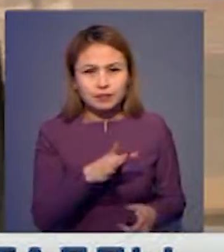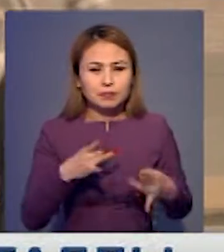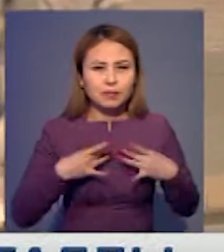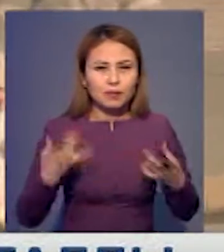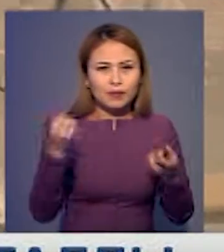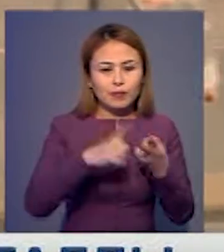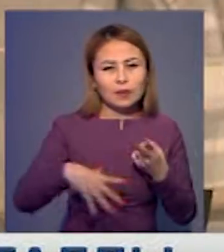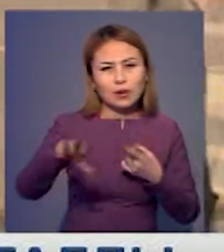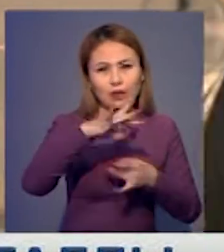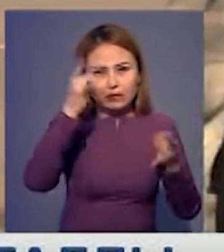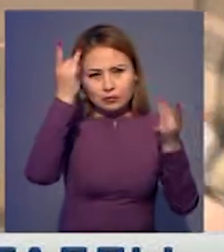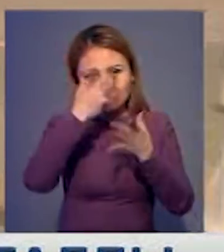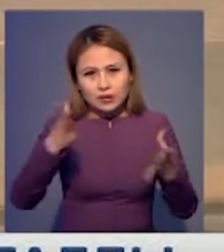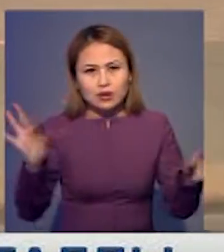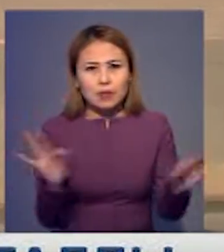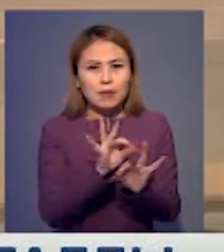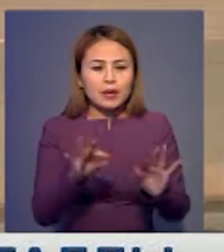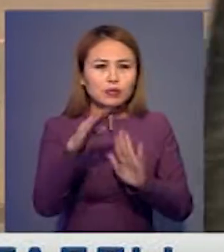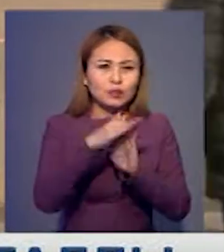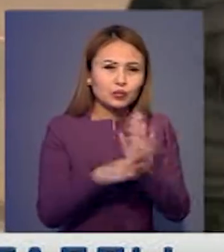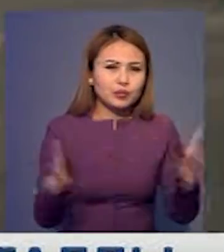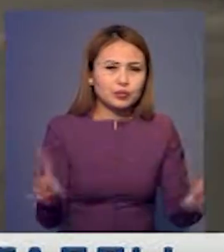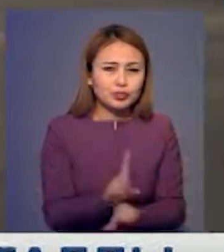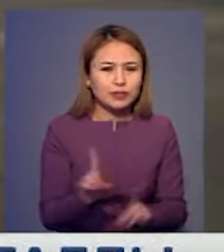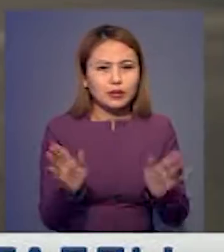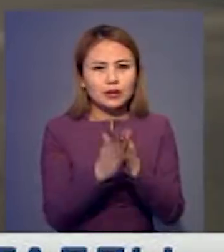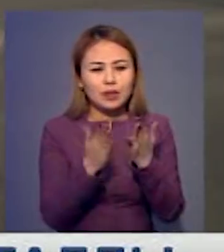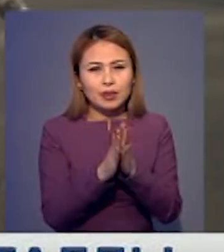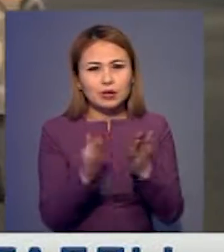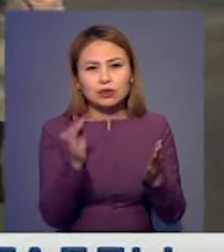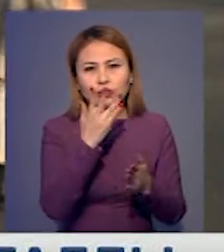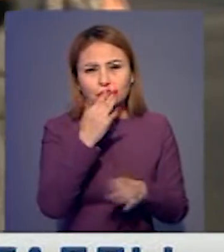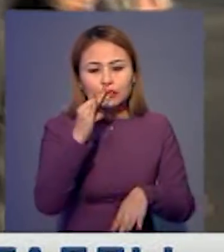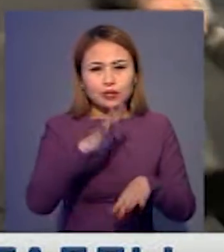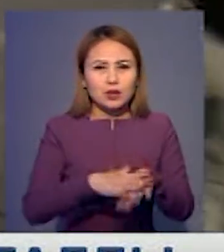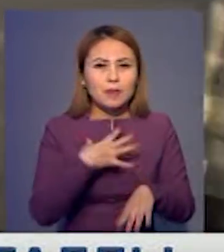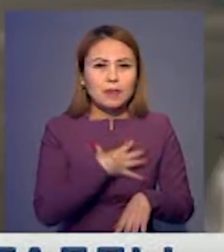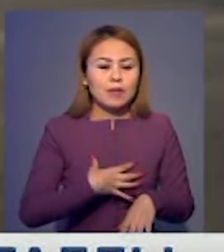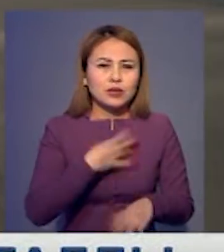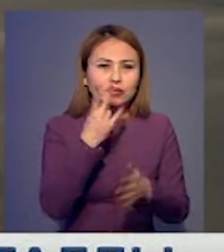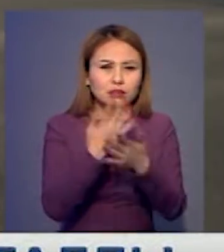Мереке күндері барлық мәдениет ошақтарында концерттік бағдарламалар, музейлер мен кітапханаларда